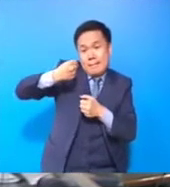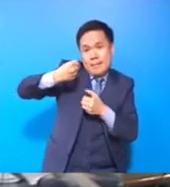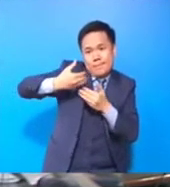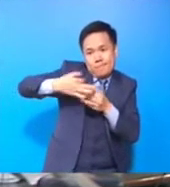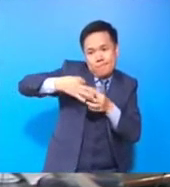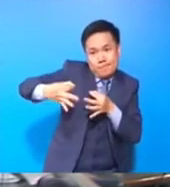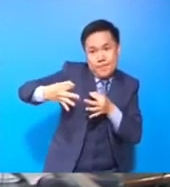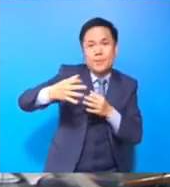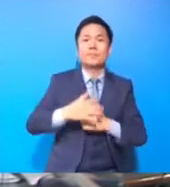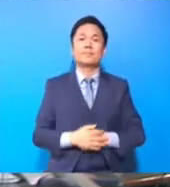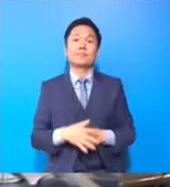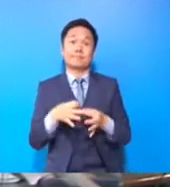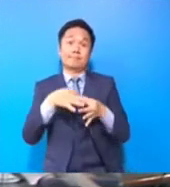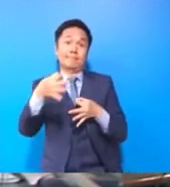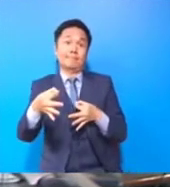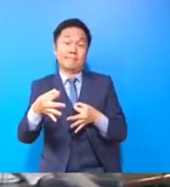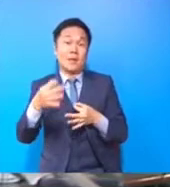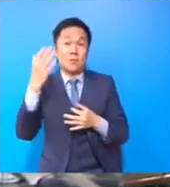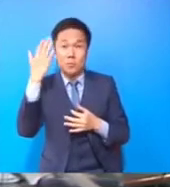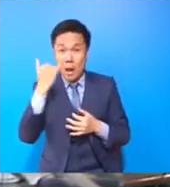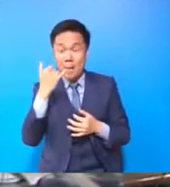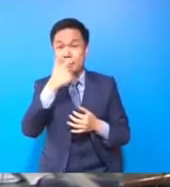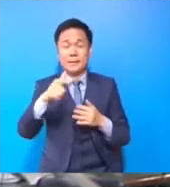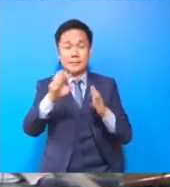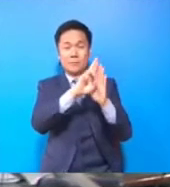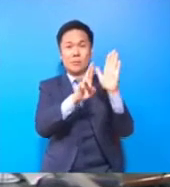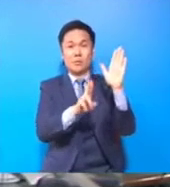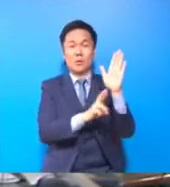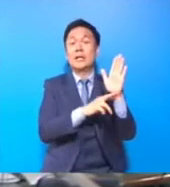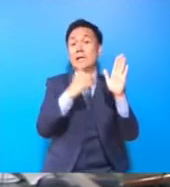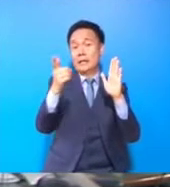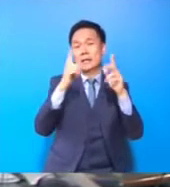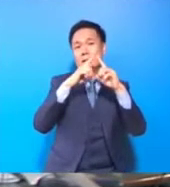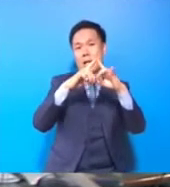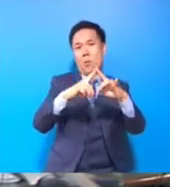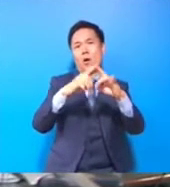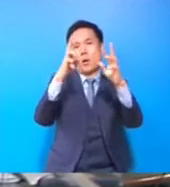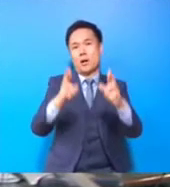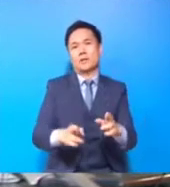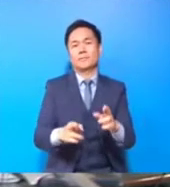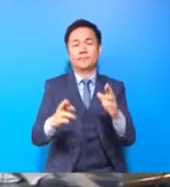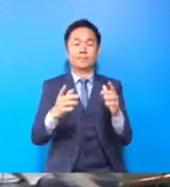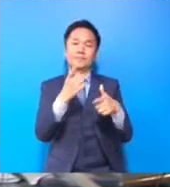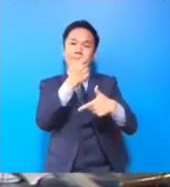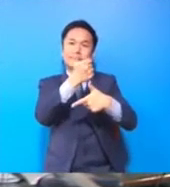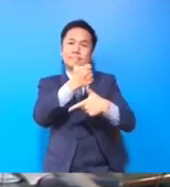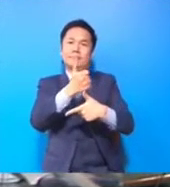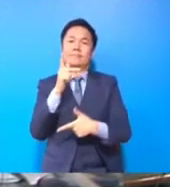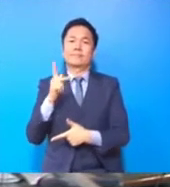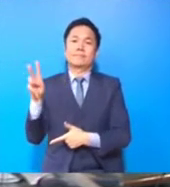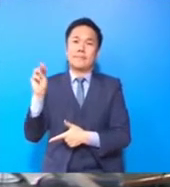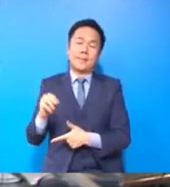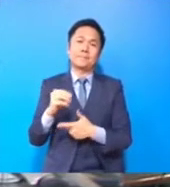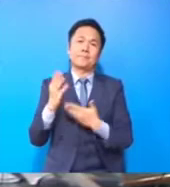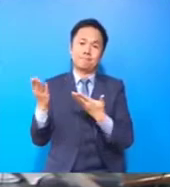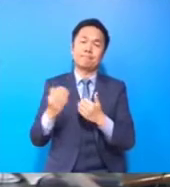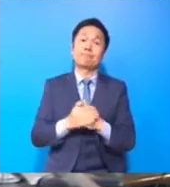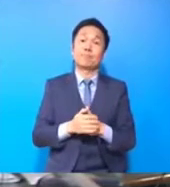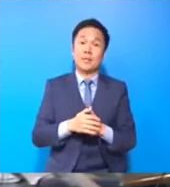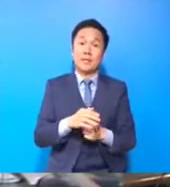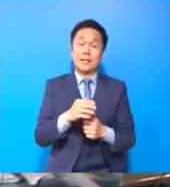kampung bahagia untuk menyesuaikan dengan keadaan jembatan yang luas dan Shell setelah siap nanti Terima